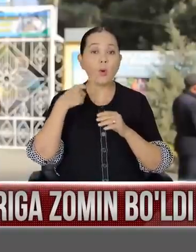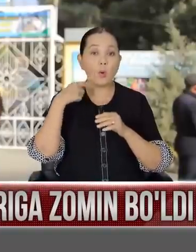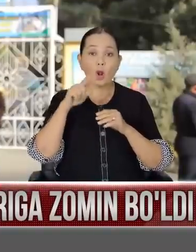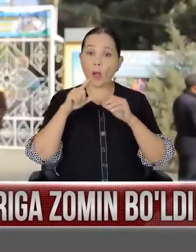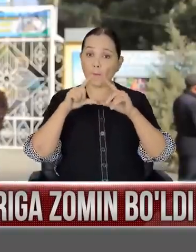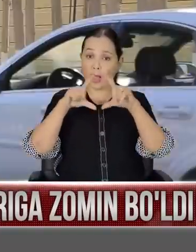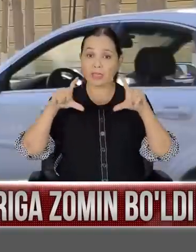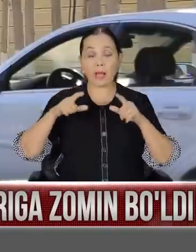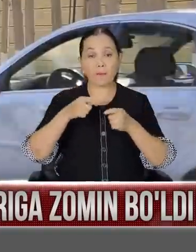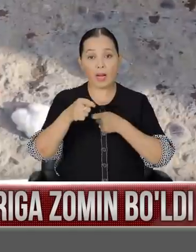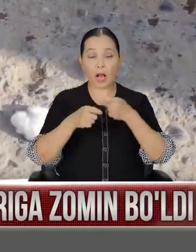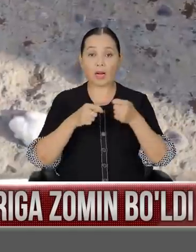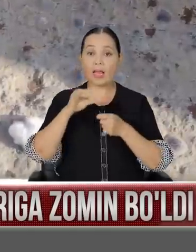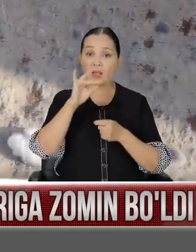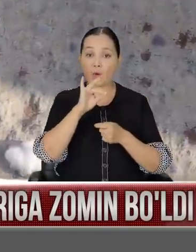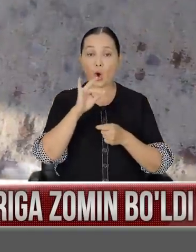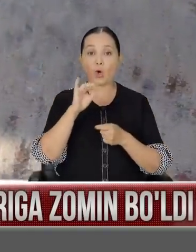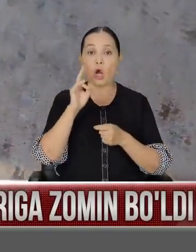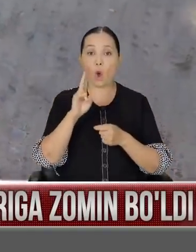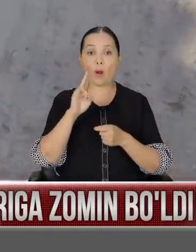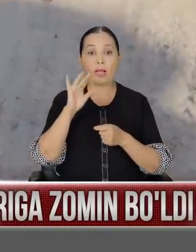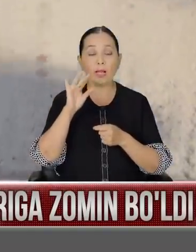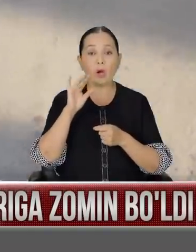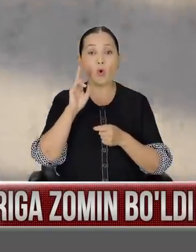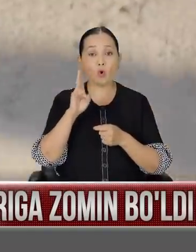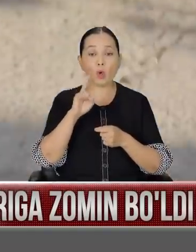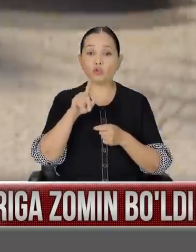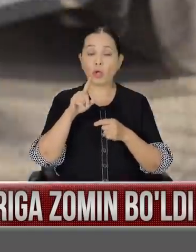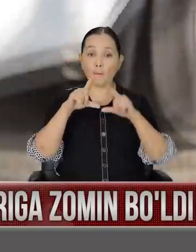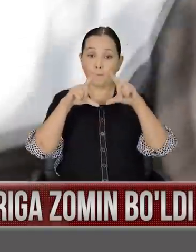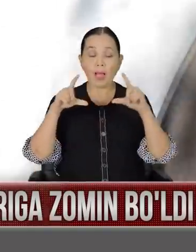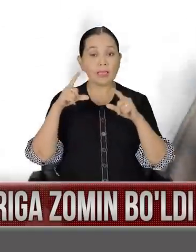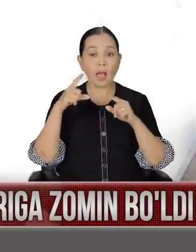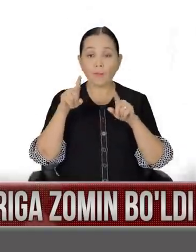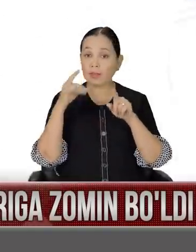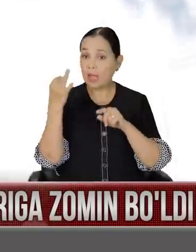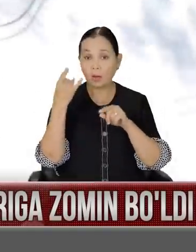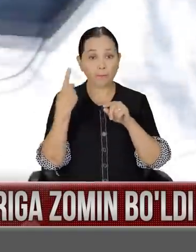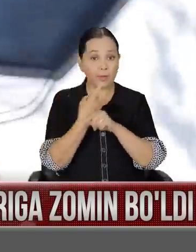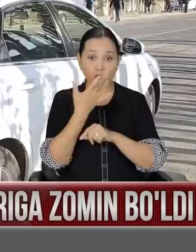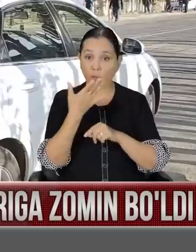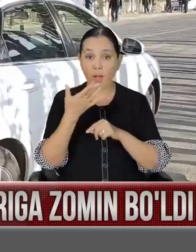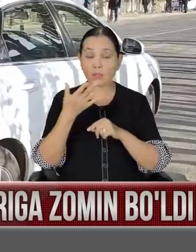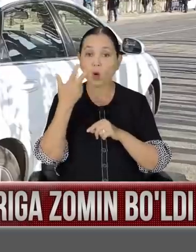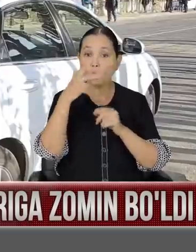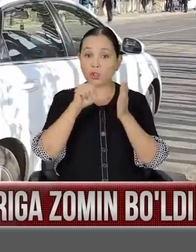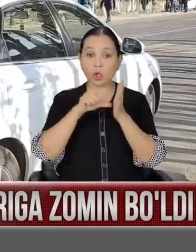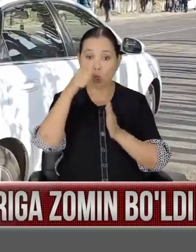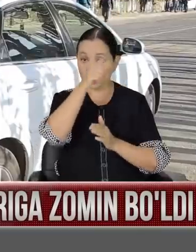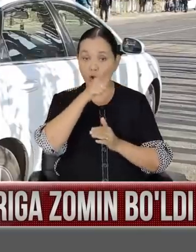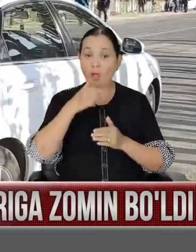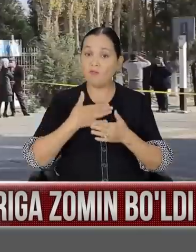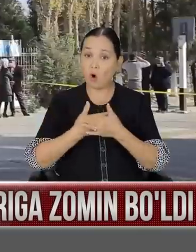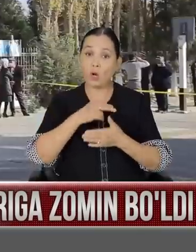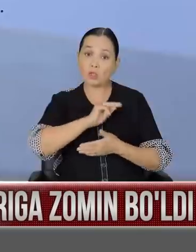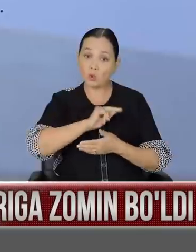maktab rahbari To'raqulov Ikromali Qurbonovich bilan. Lekin men o'ylaymanki, maktab tarixida birinchi bor shunaqa bo'lishi. Men shu yerda 36 yildan beri shu yerda